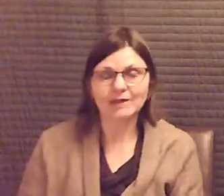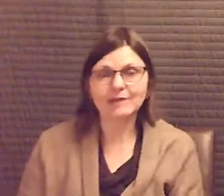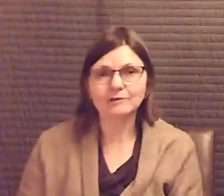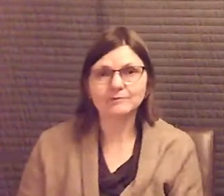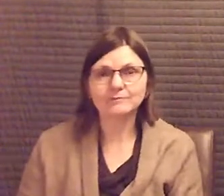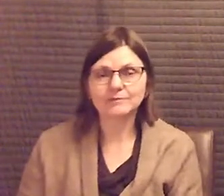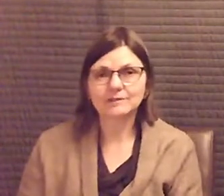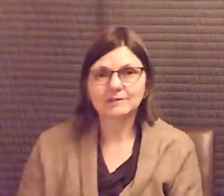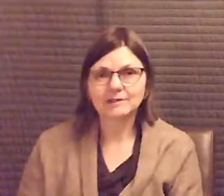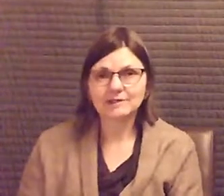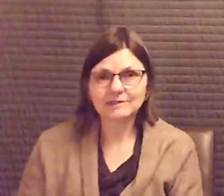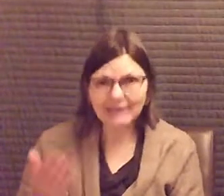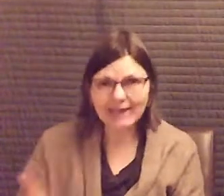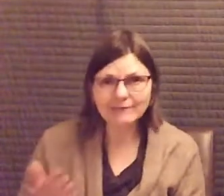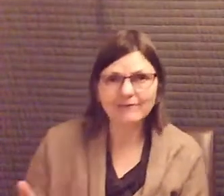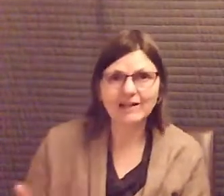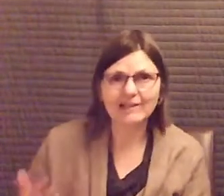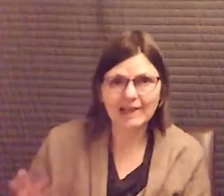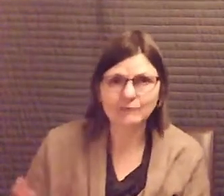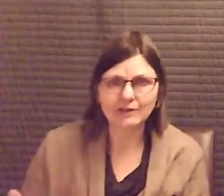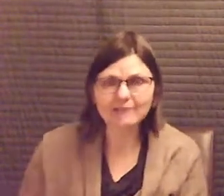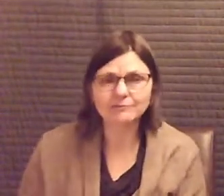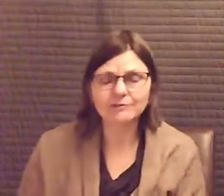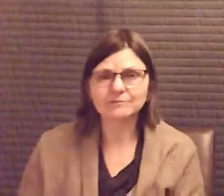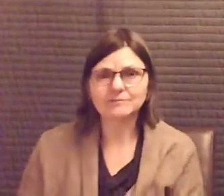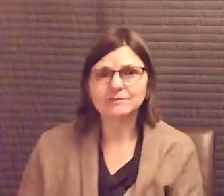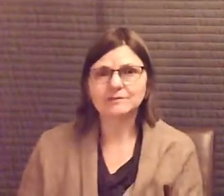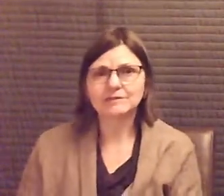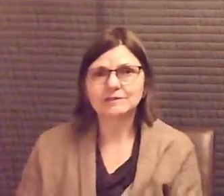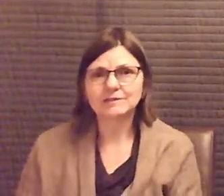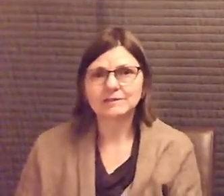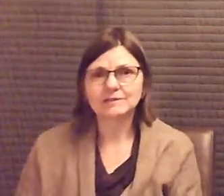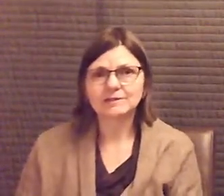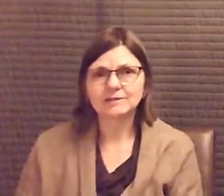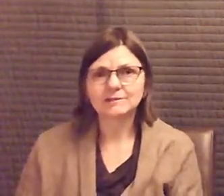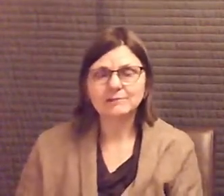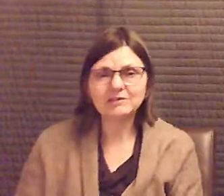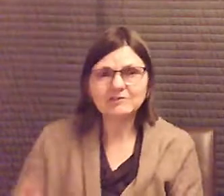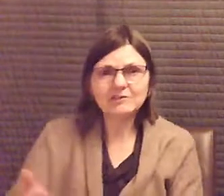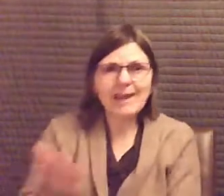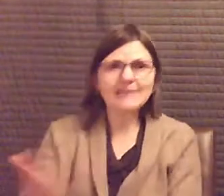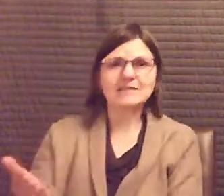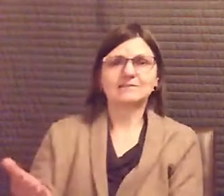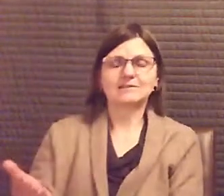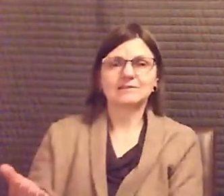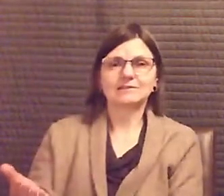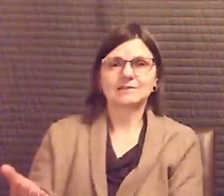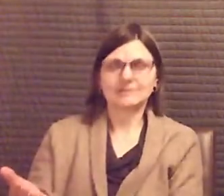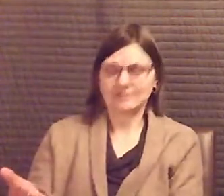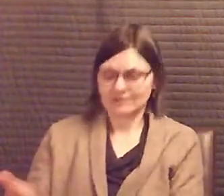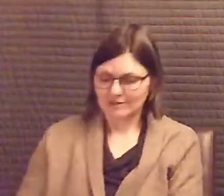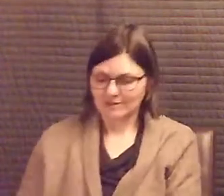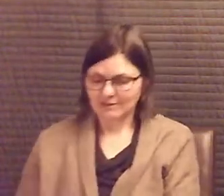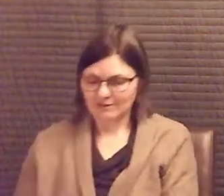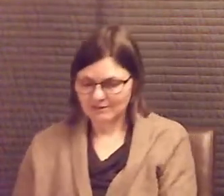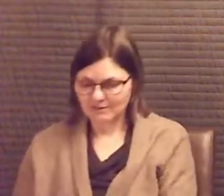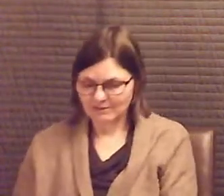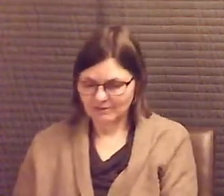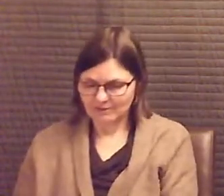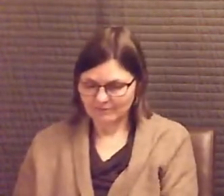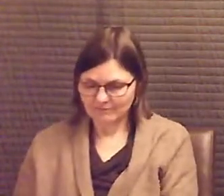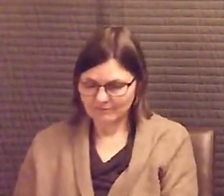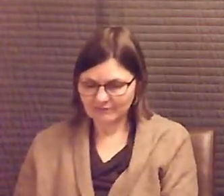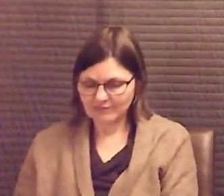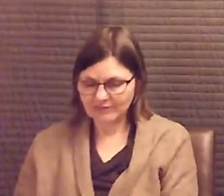een wi-fi geven wel eeuwig leven wat je normaal mee maar je wil de kosten scriptures december